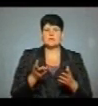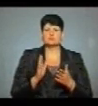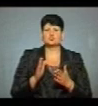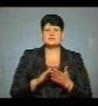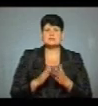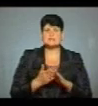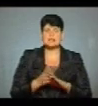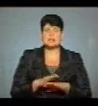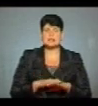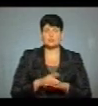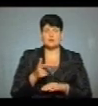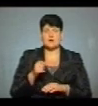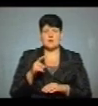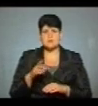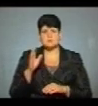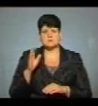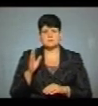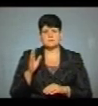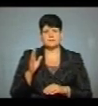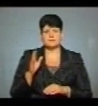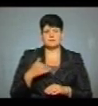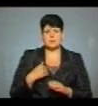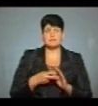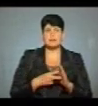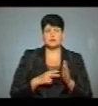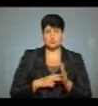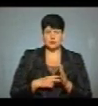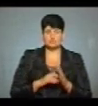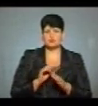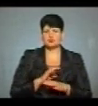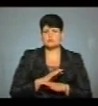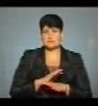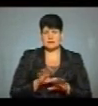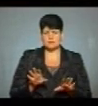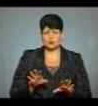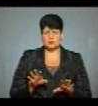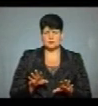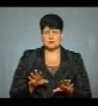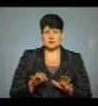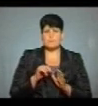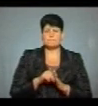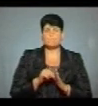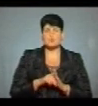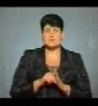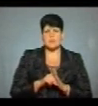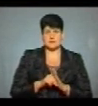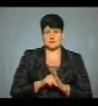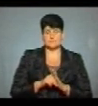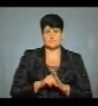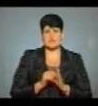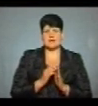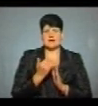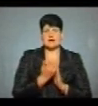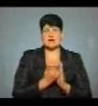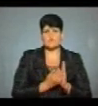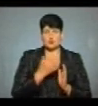ситуація на ринку природного газу і гарячої води. Тобто ми плануємо, що не буде поняття графіку